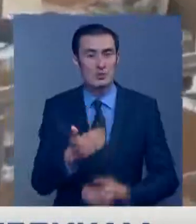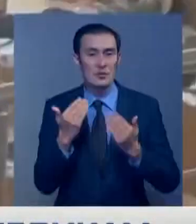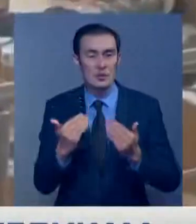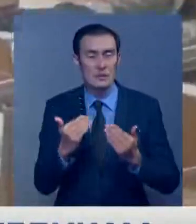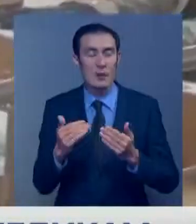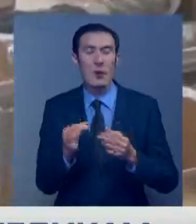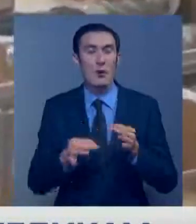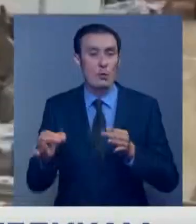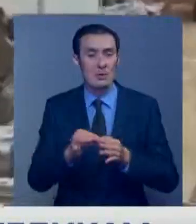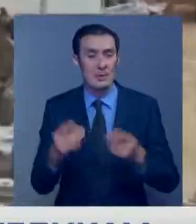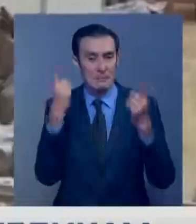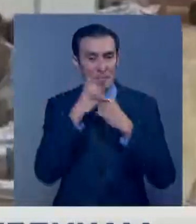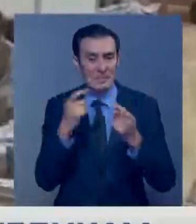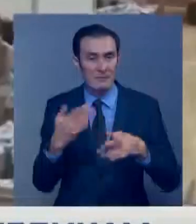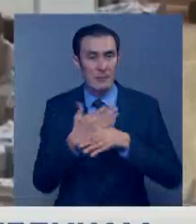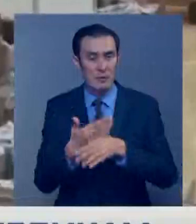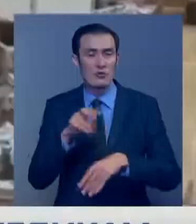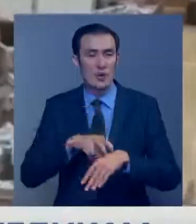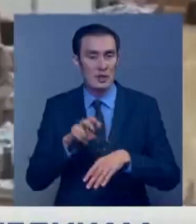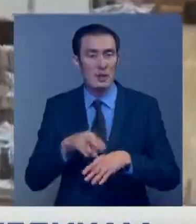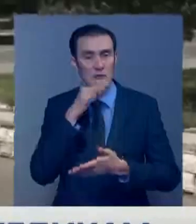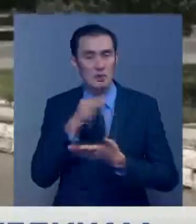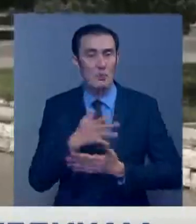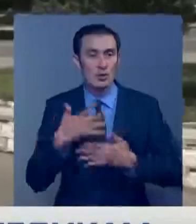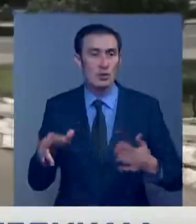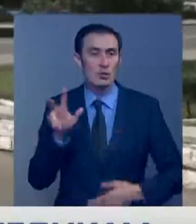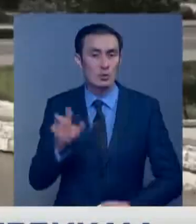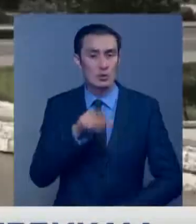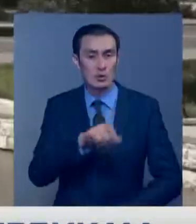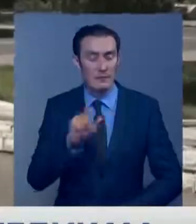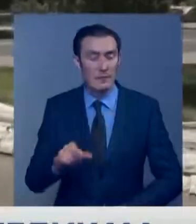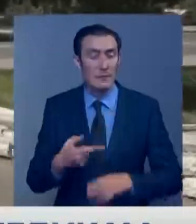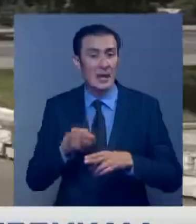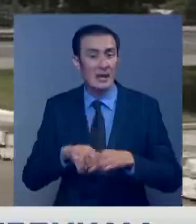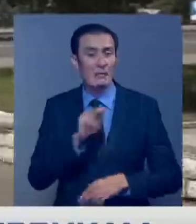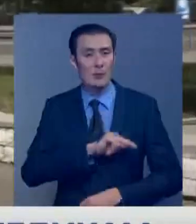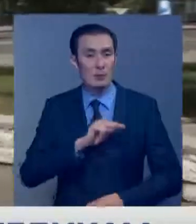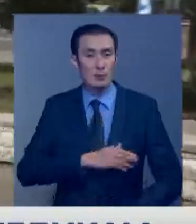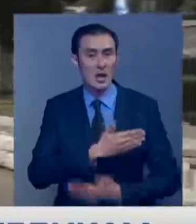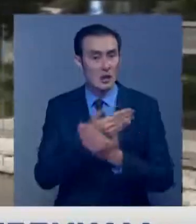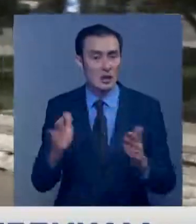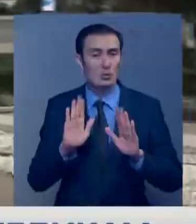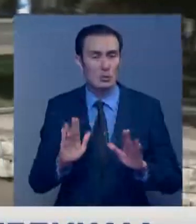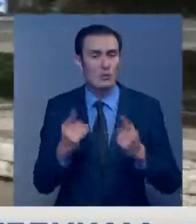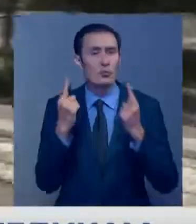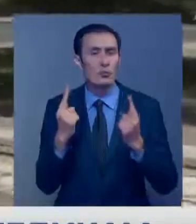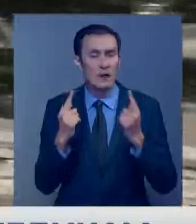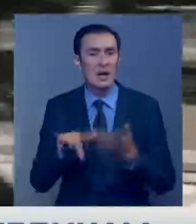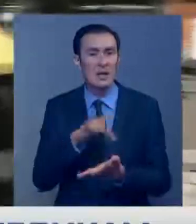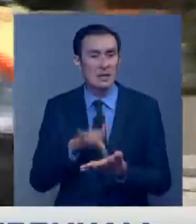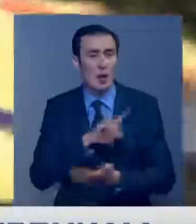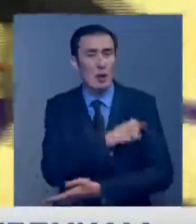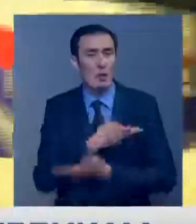регионе на призыв поддержать медиков откликнулось больше 300 человек. При этом работают они не только в крупных